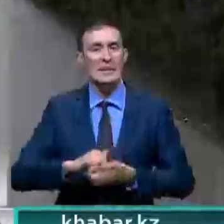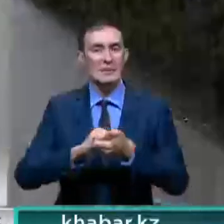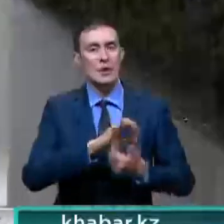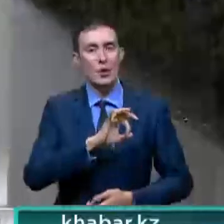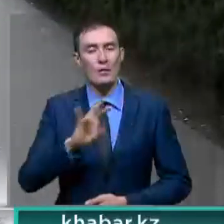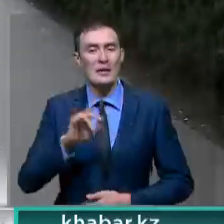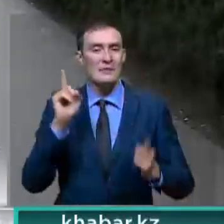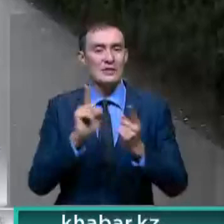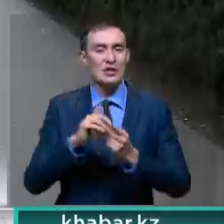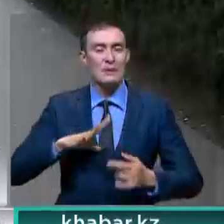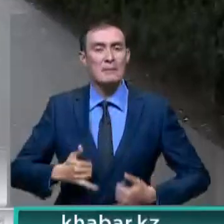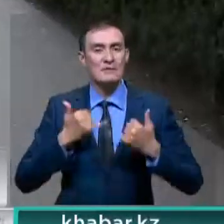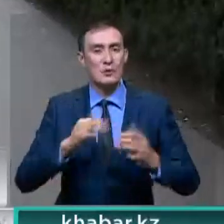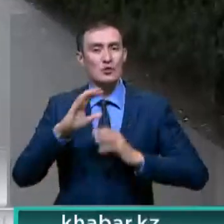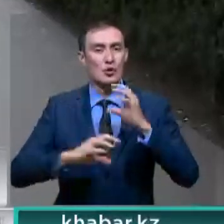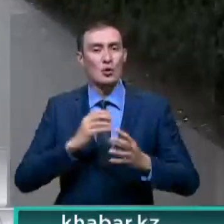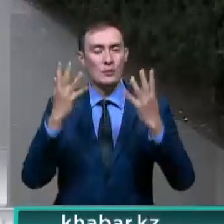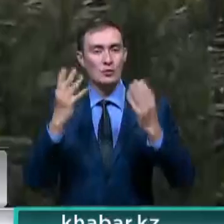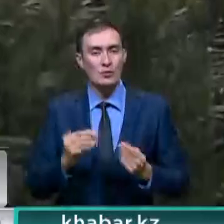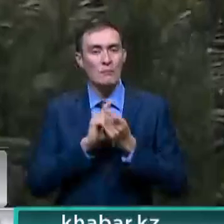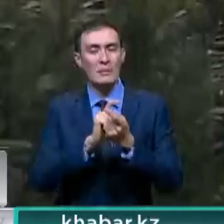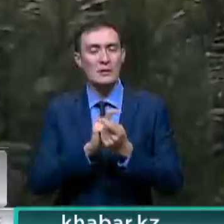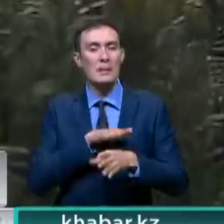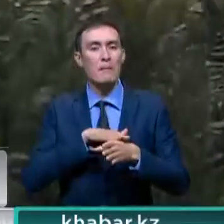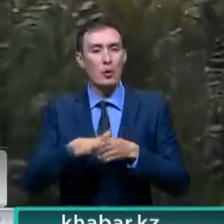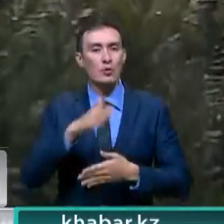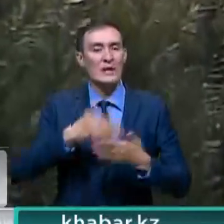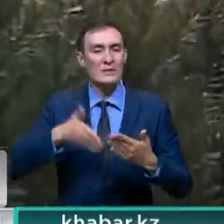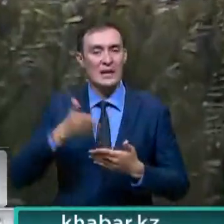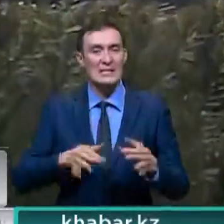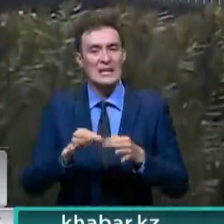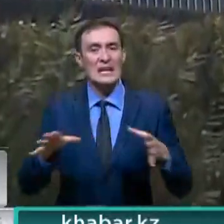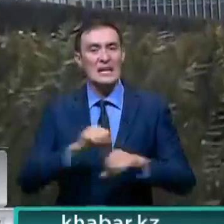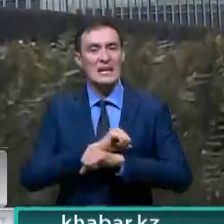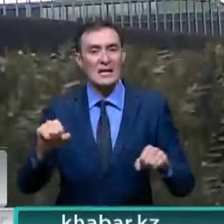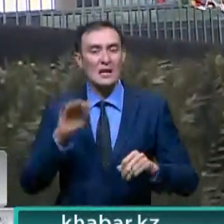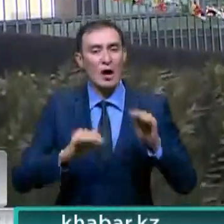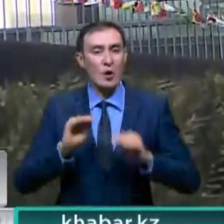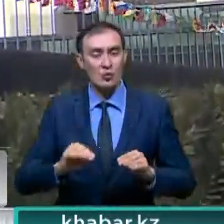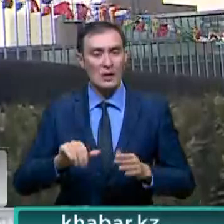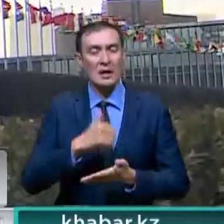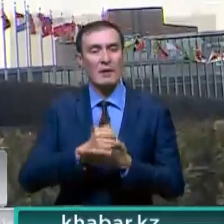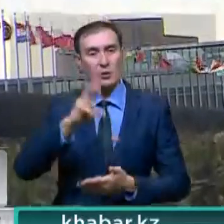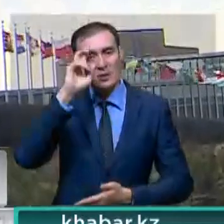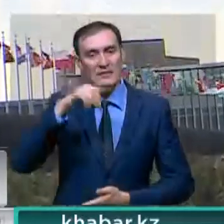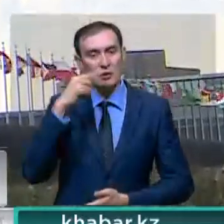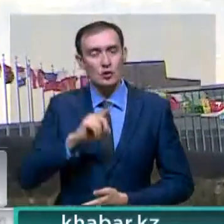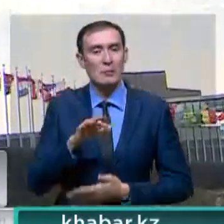ООН. Встреча была посвящена Международному дню борьбы за полную ликвидацию ядерного оружия. Президент отметил,